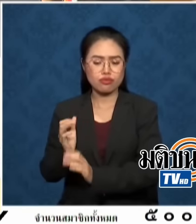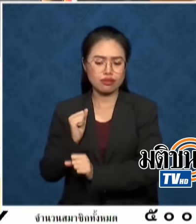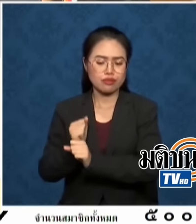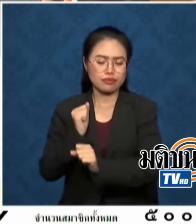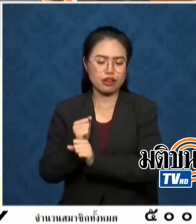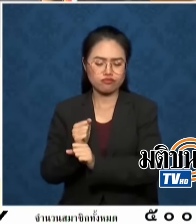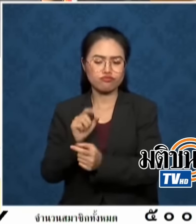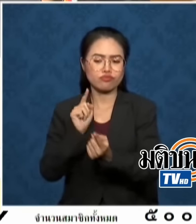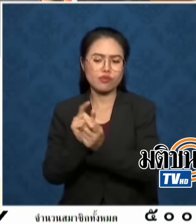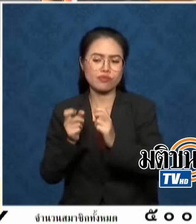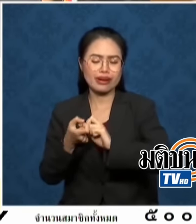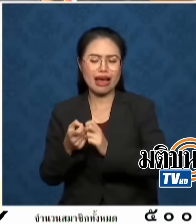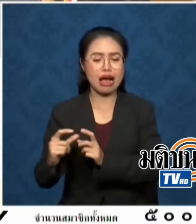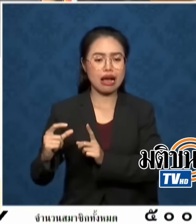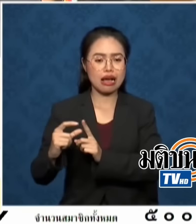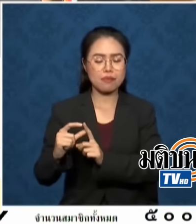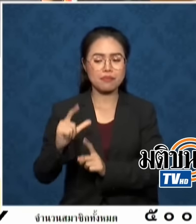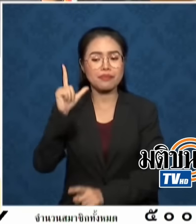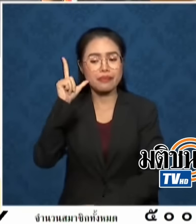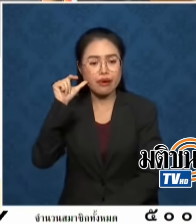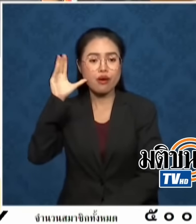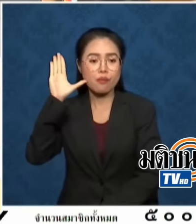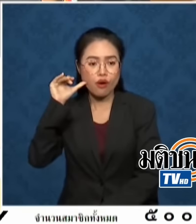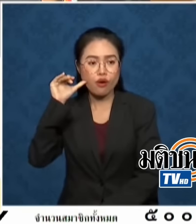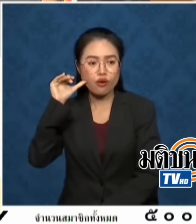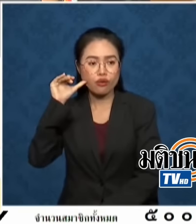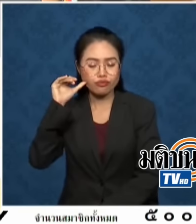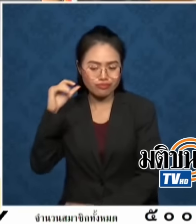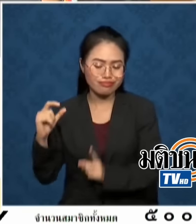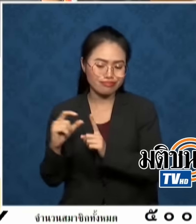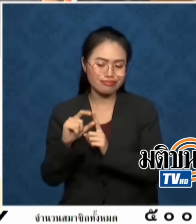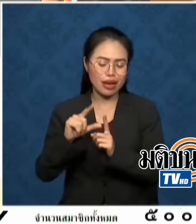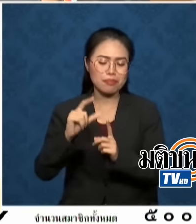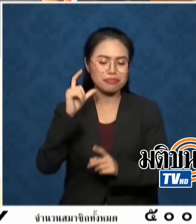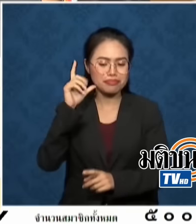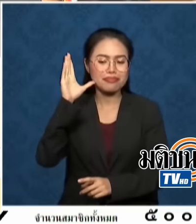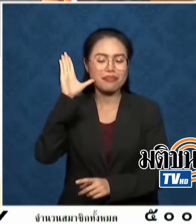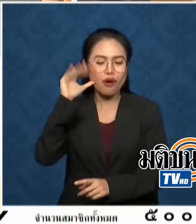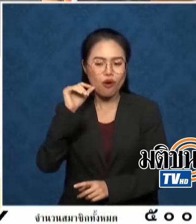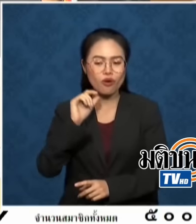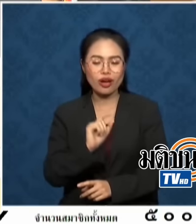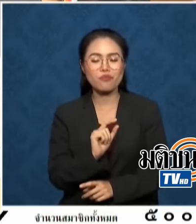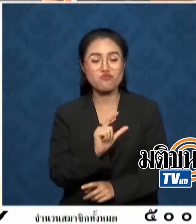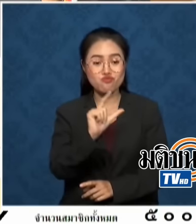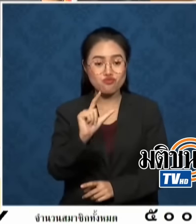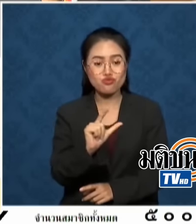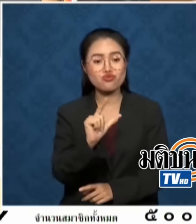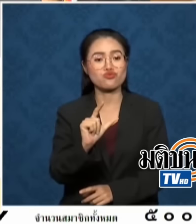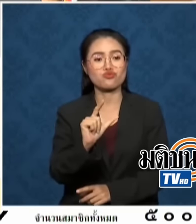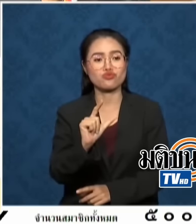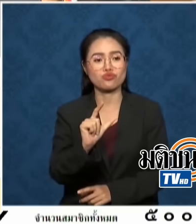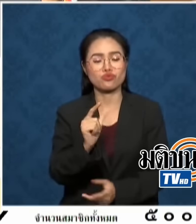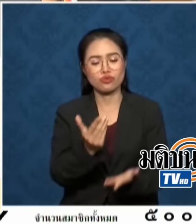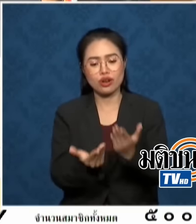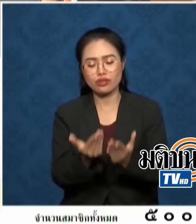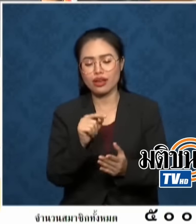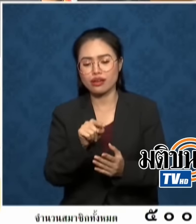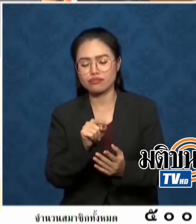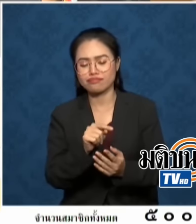าแล้วบิดามารดาตรงหน้าเนี่ยนะคะก็ถูกเรียกว่าพ่อกับลุงและหรือเรียกว่า